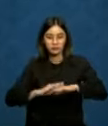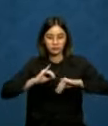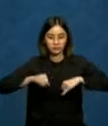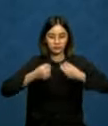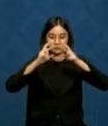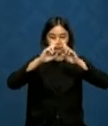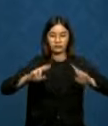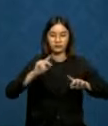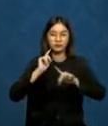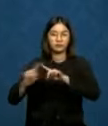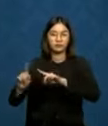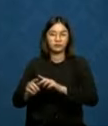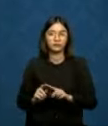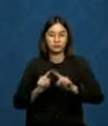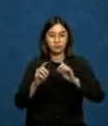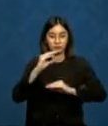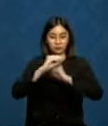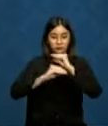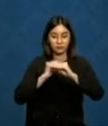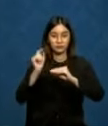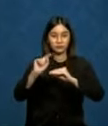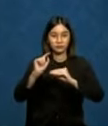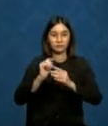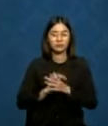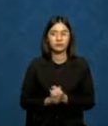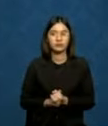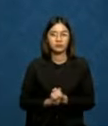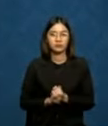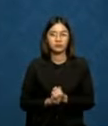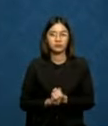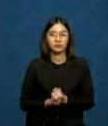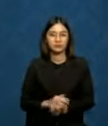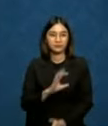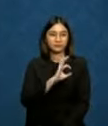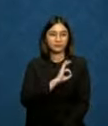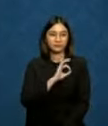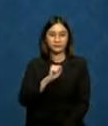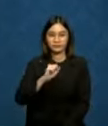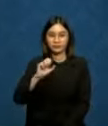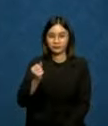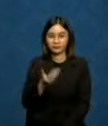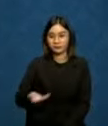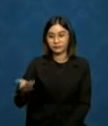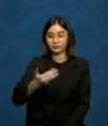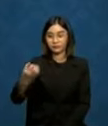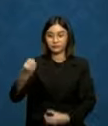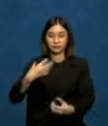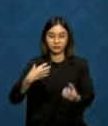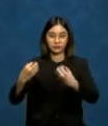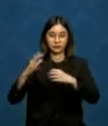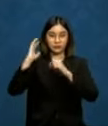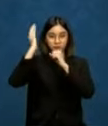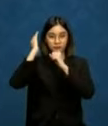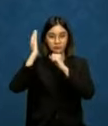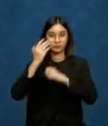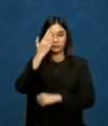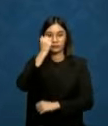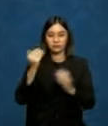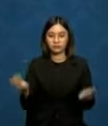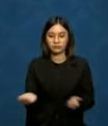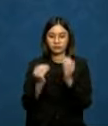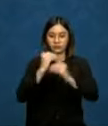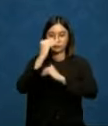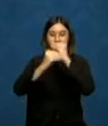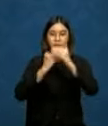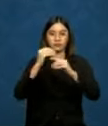การเท่านั้นนะครับแต่โครงการที่ที่ท่านสมาชิกผู้แทนราฎรกล่าวถึงว่าทำไมส่งเสริมพัฒนา